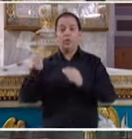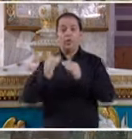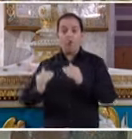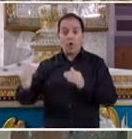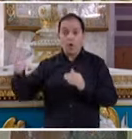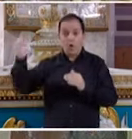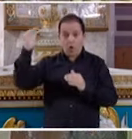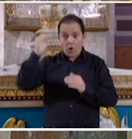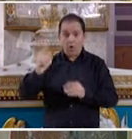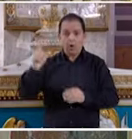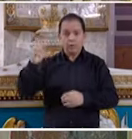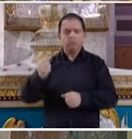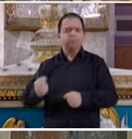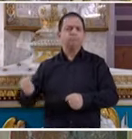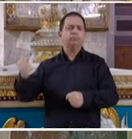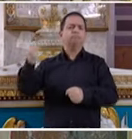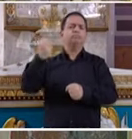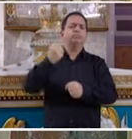Βασιλεύσει Κύριος εις τον